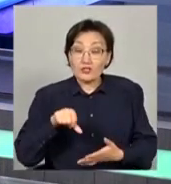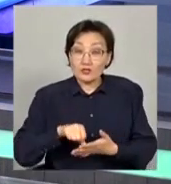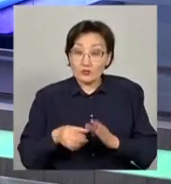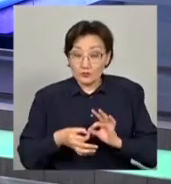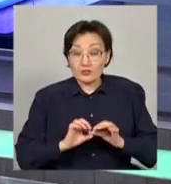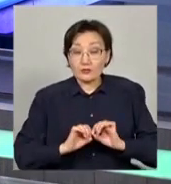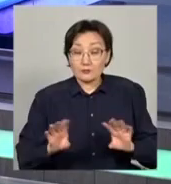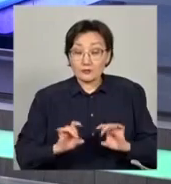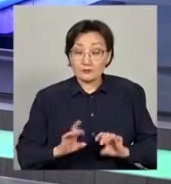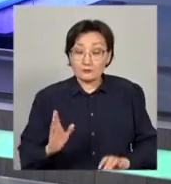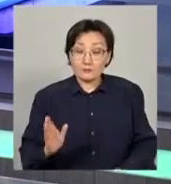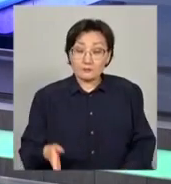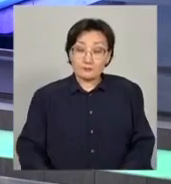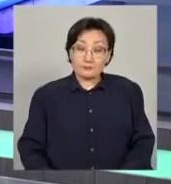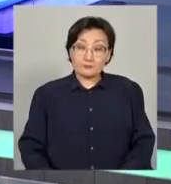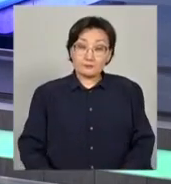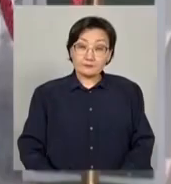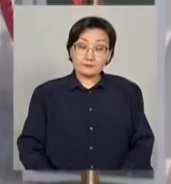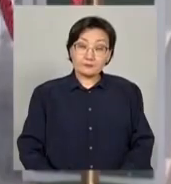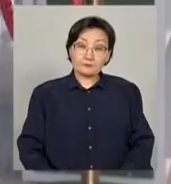Кәмшат Мұхамеджан жалғайды.